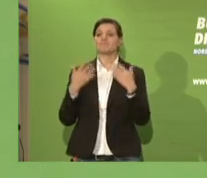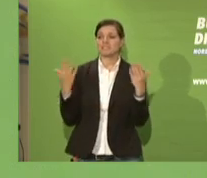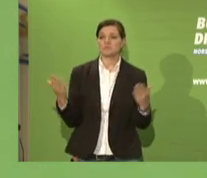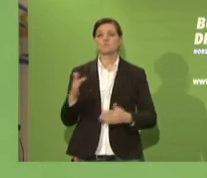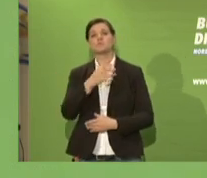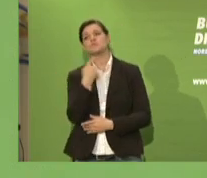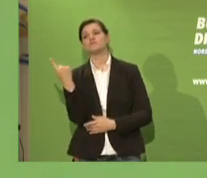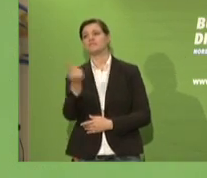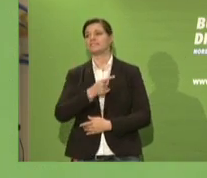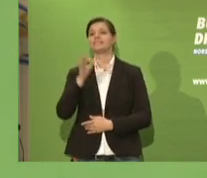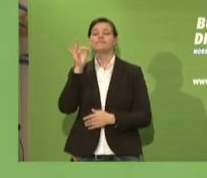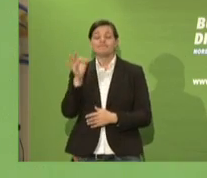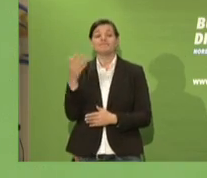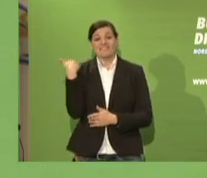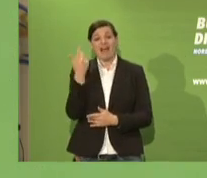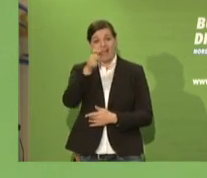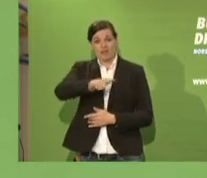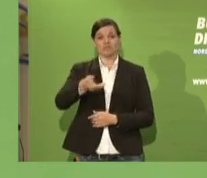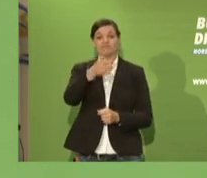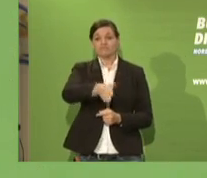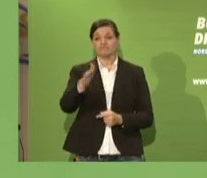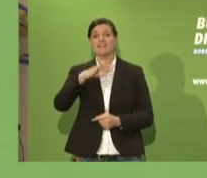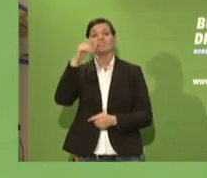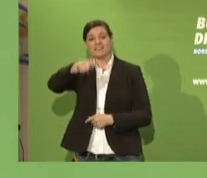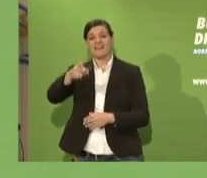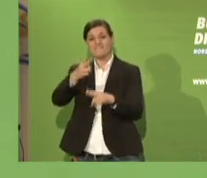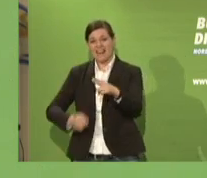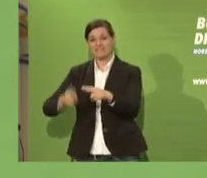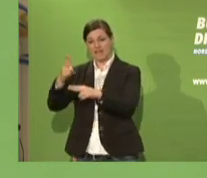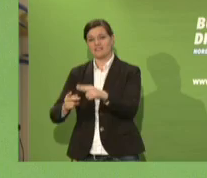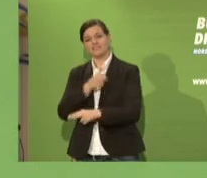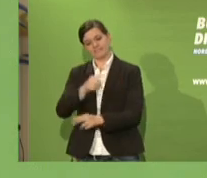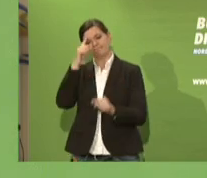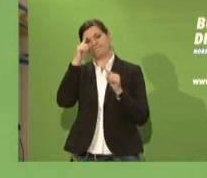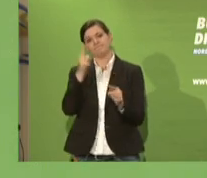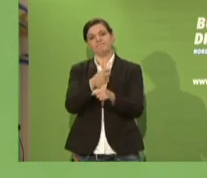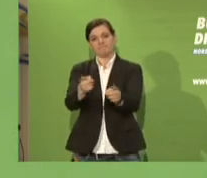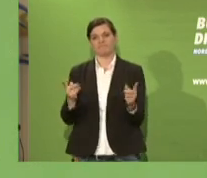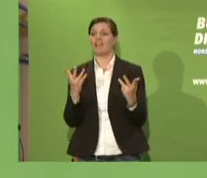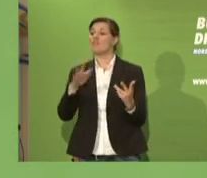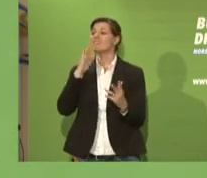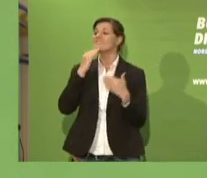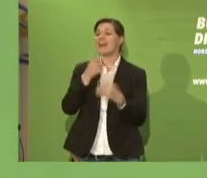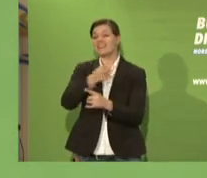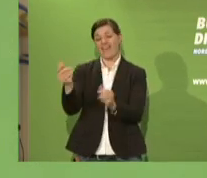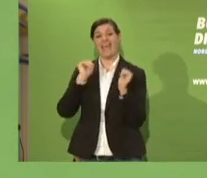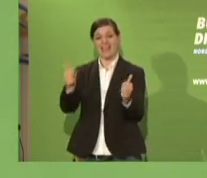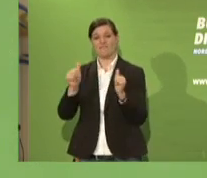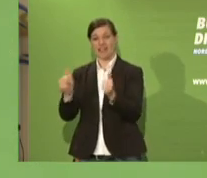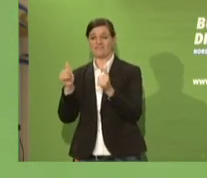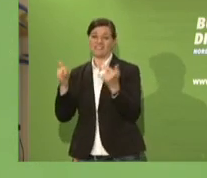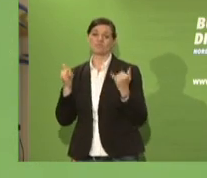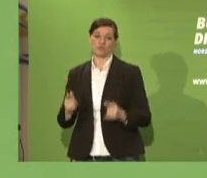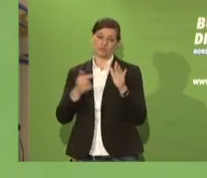den Opfern, es gab Tote, viele Verletzte, und natürlich der Dank an die vielen Helferinnen und Helfer hier im Vordergrund stehen